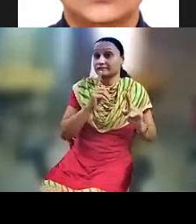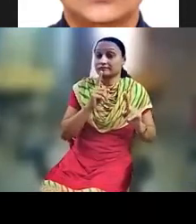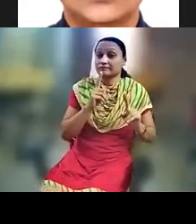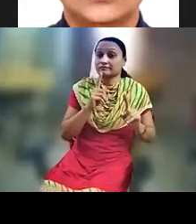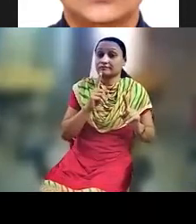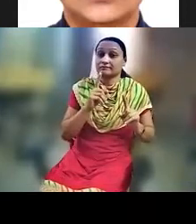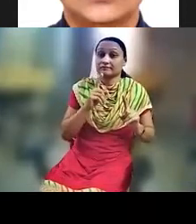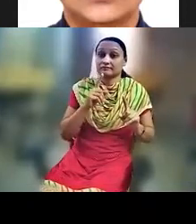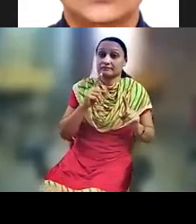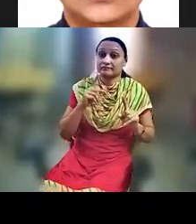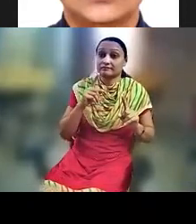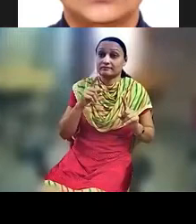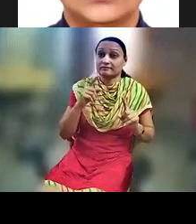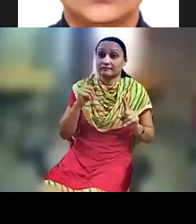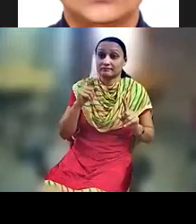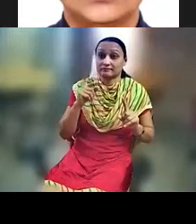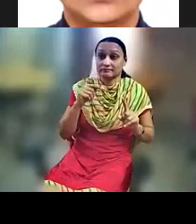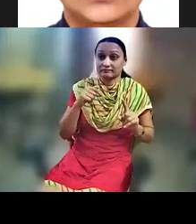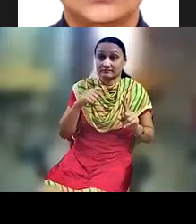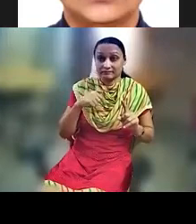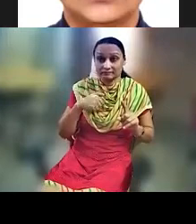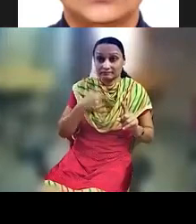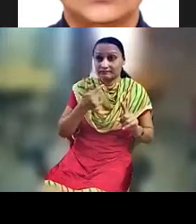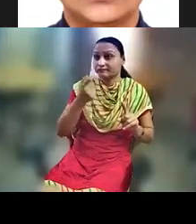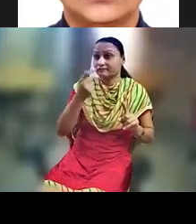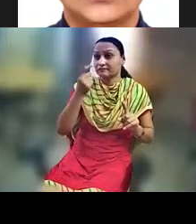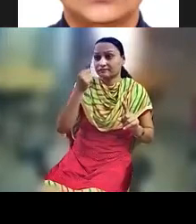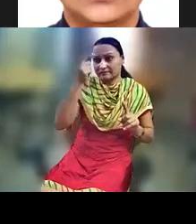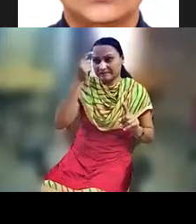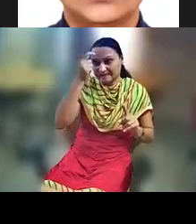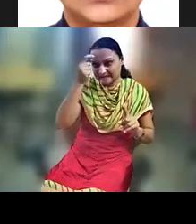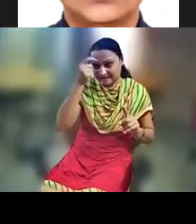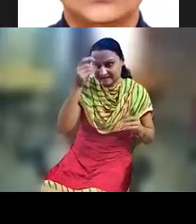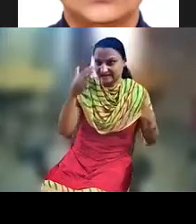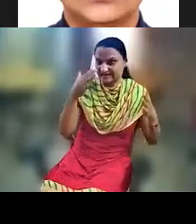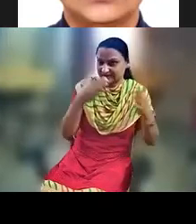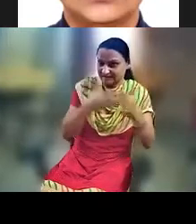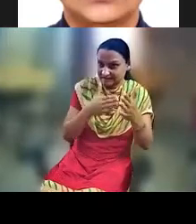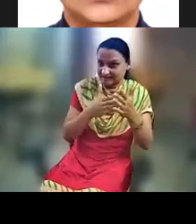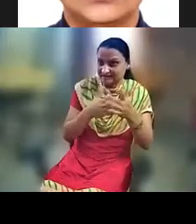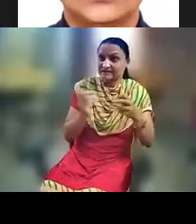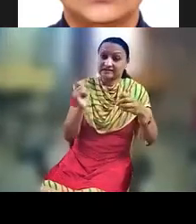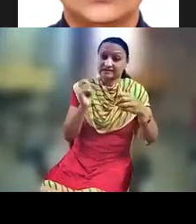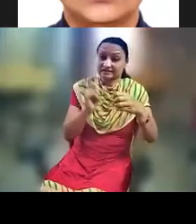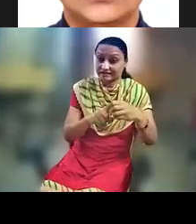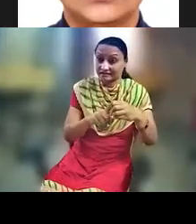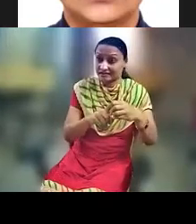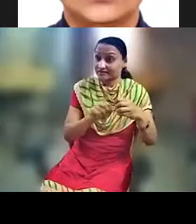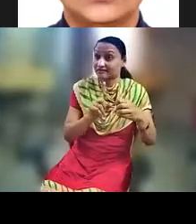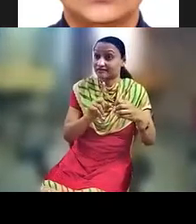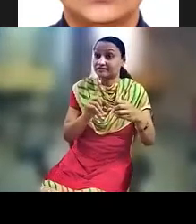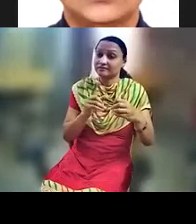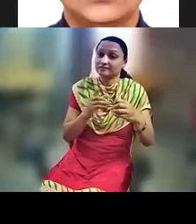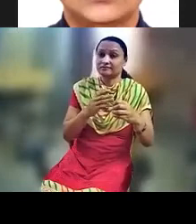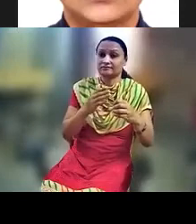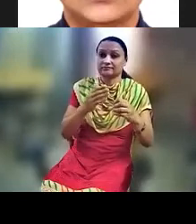रेजिलियंस मतलब कि कोई जब समस्या आ जाती है तो वो उससे जूझ सके, वो परेशान ना हो, घबराए ना, पीछे ना